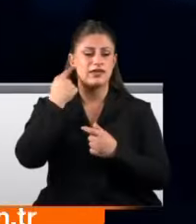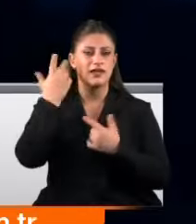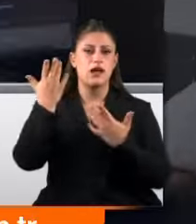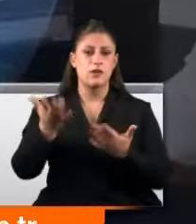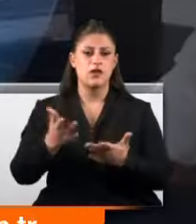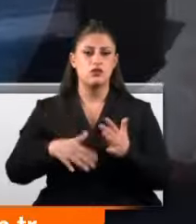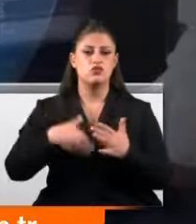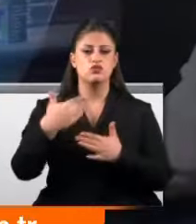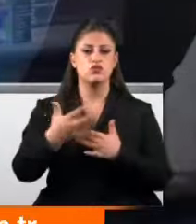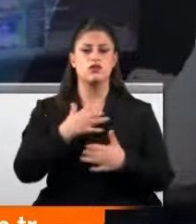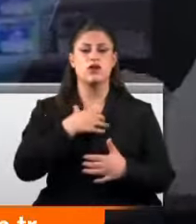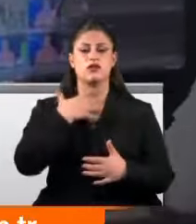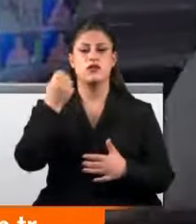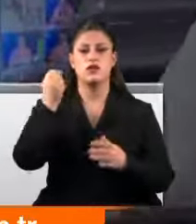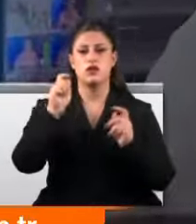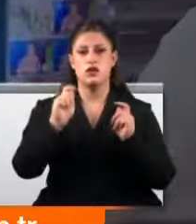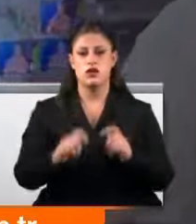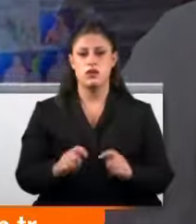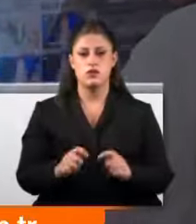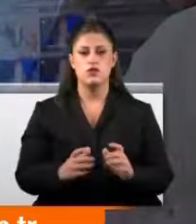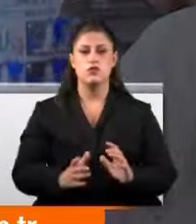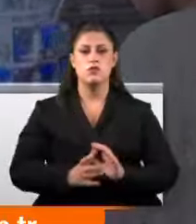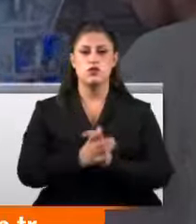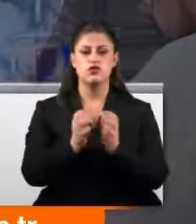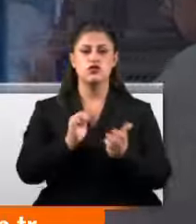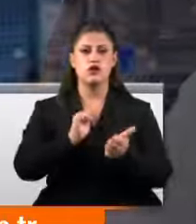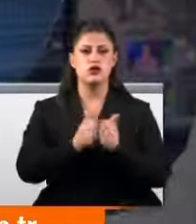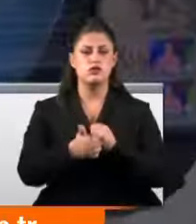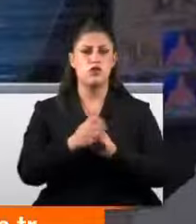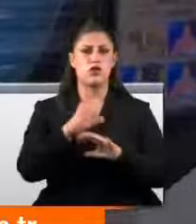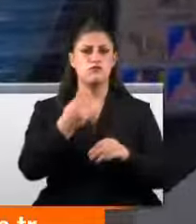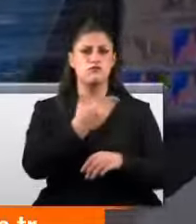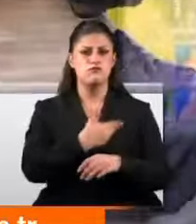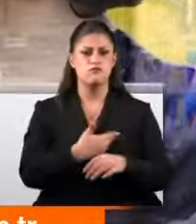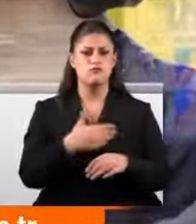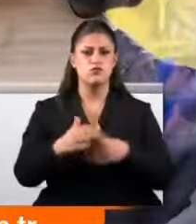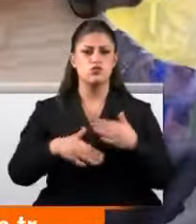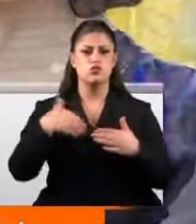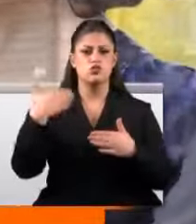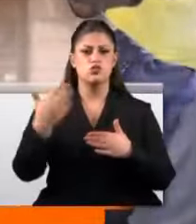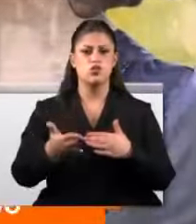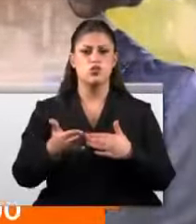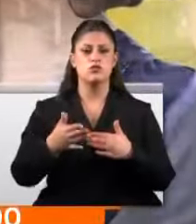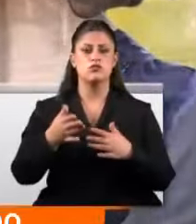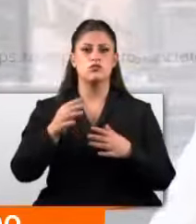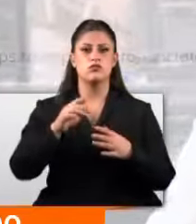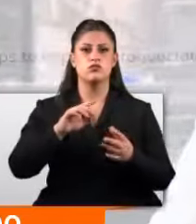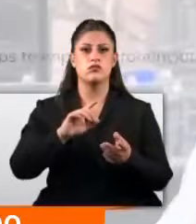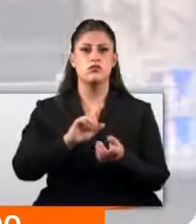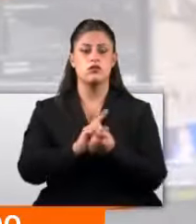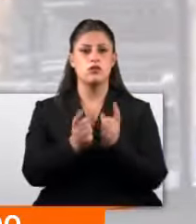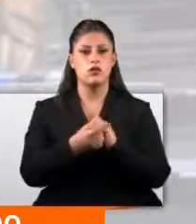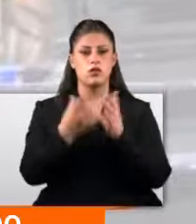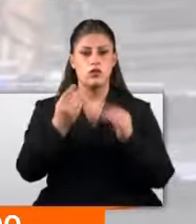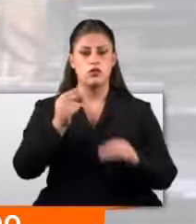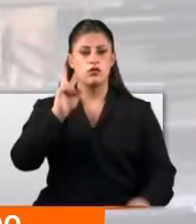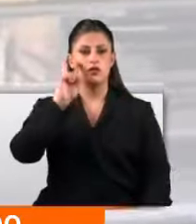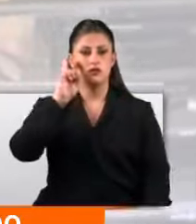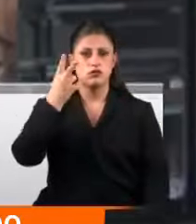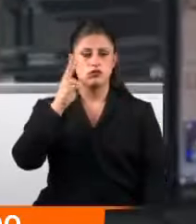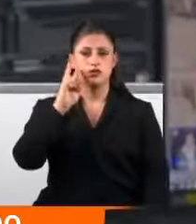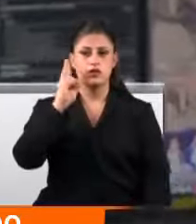verdi. Başarılı, sosyal ve spora düşkündü. Sonra kelimenin tam anlamıyla rüzgar tersine döndü. Rüzgarın tersine dönme